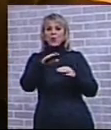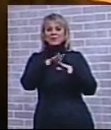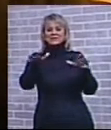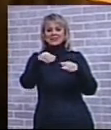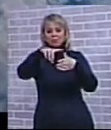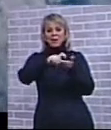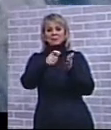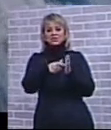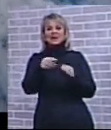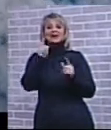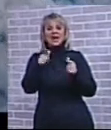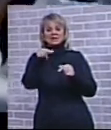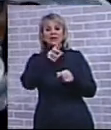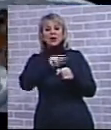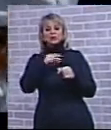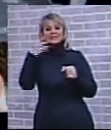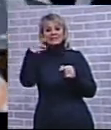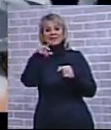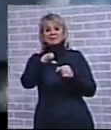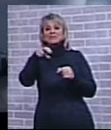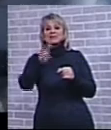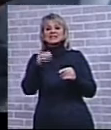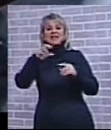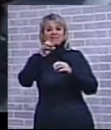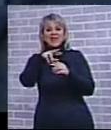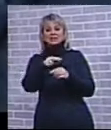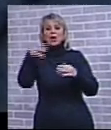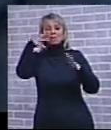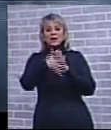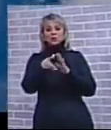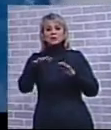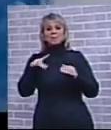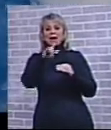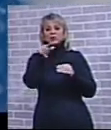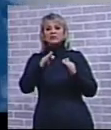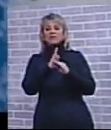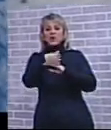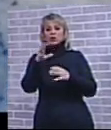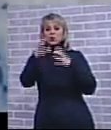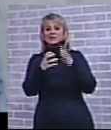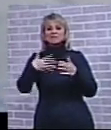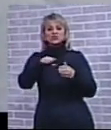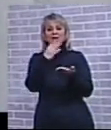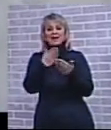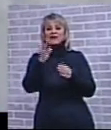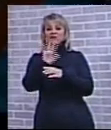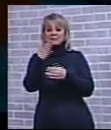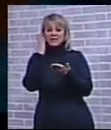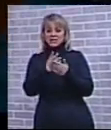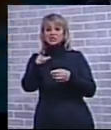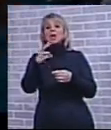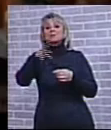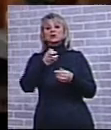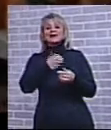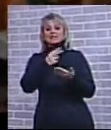пространству помещение. Реальная работа и современные спецэффекты, полное погружение в полет и выход в космос – все это, конечно, в фильме есть. Но